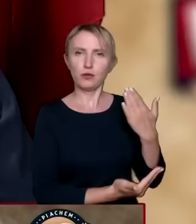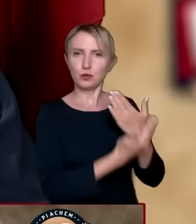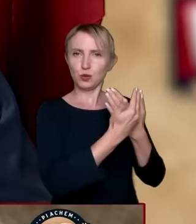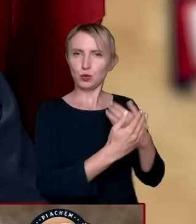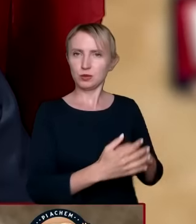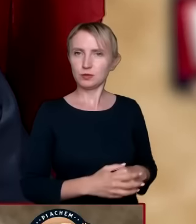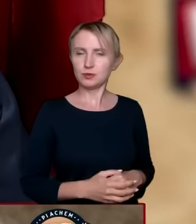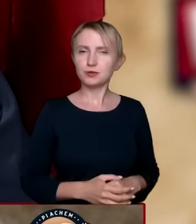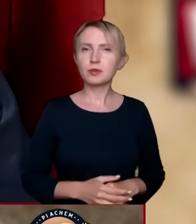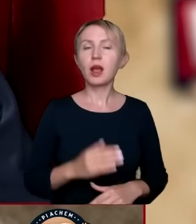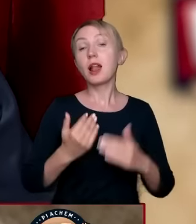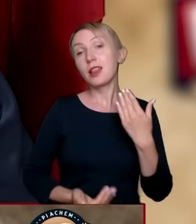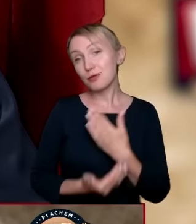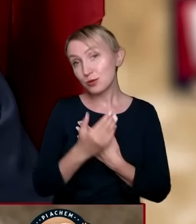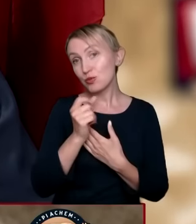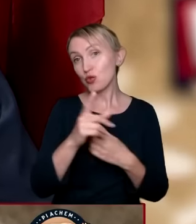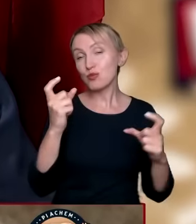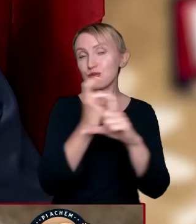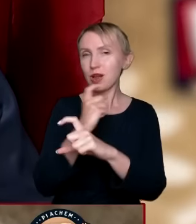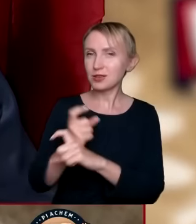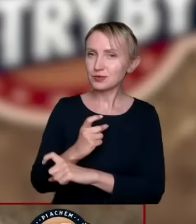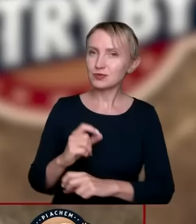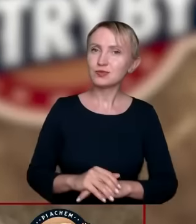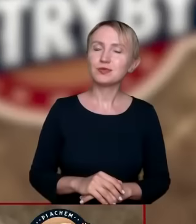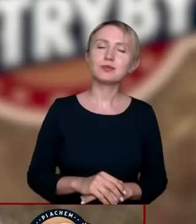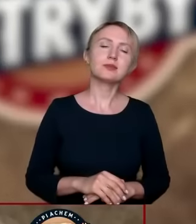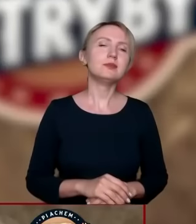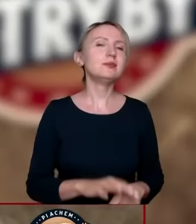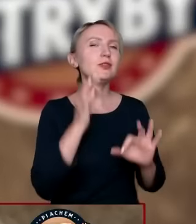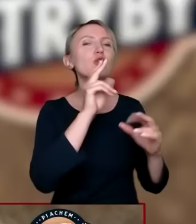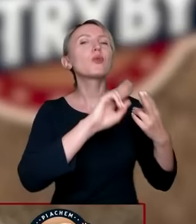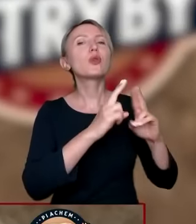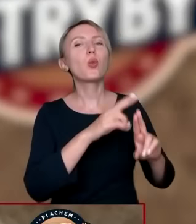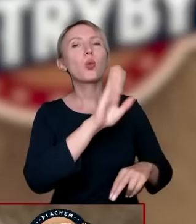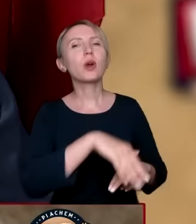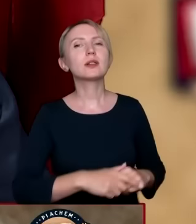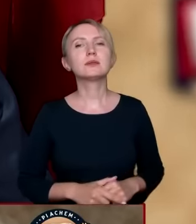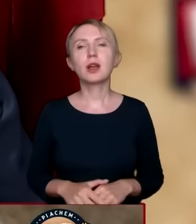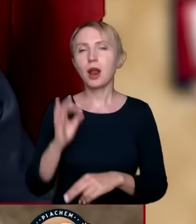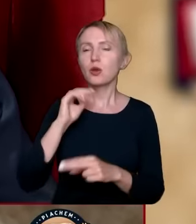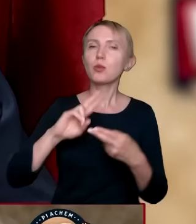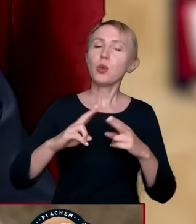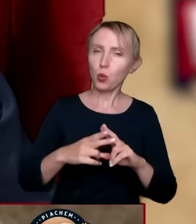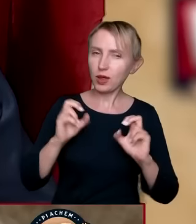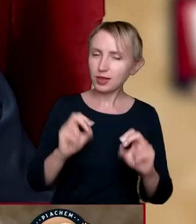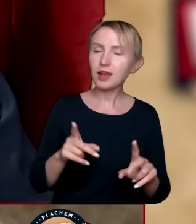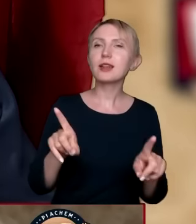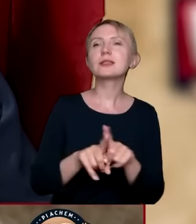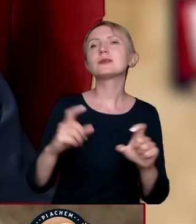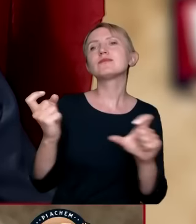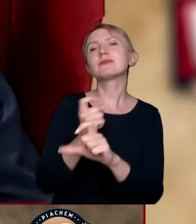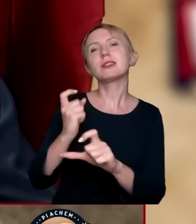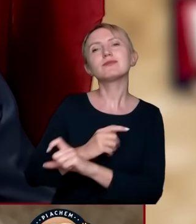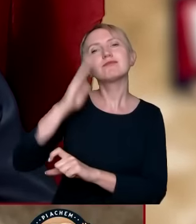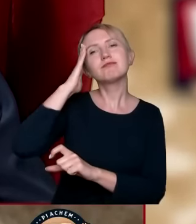tam no na wschodzie są kraje, które są słynne chyba dobre układy, tak mi się wydaje. Dobre układy, no i kraje słynne z